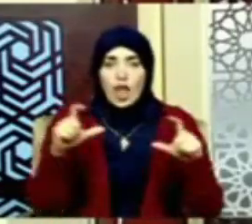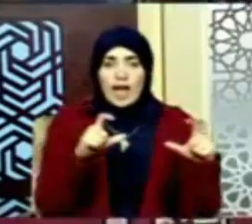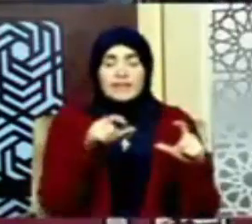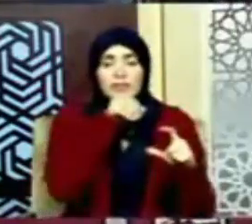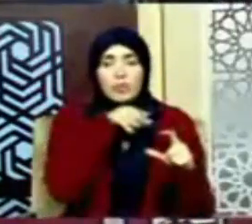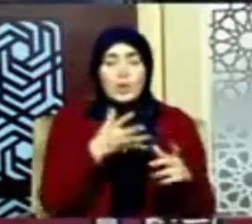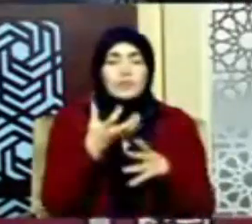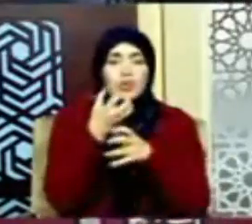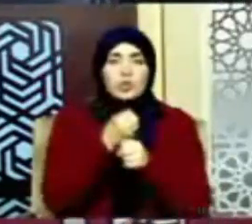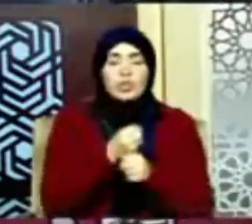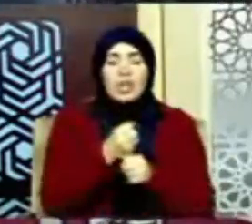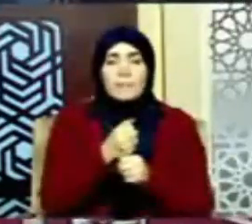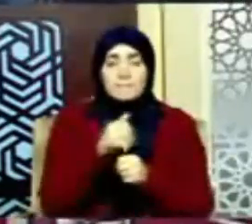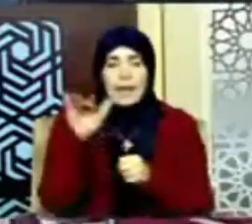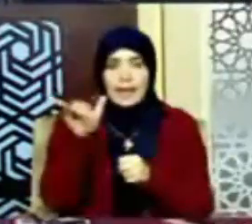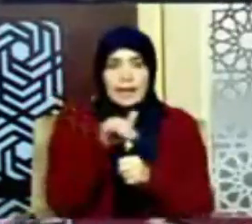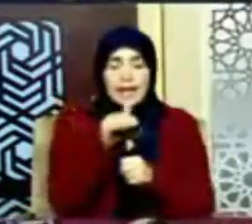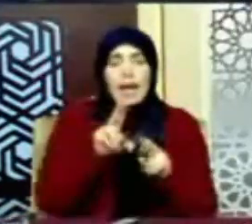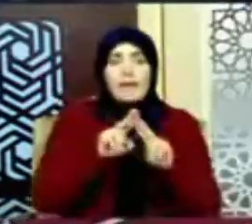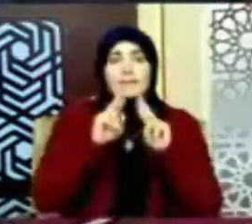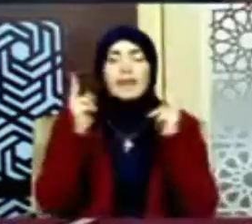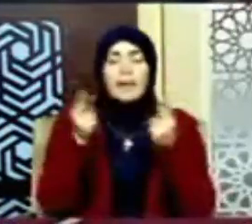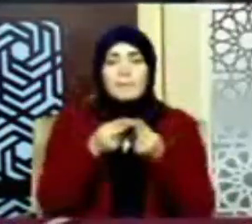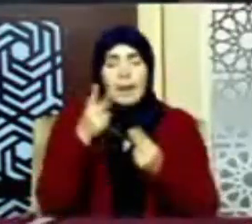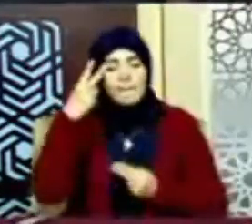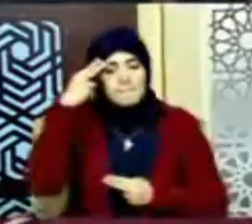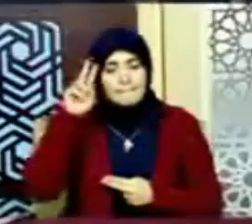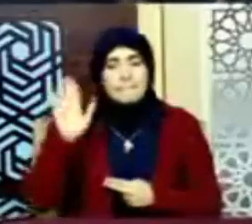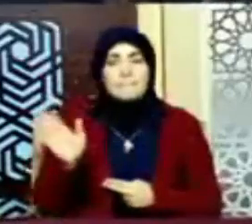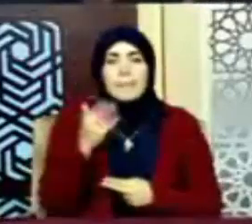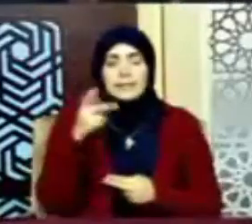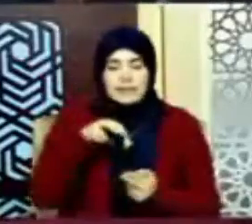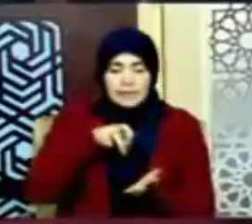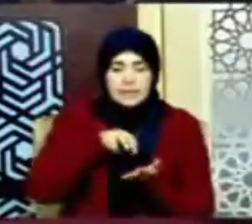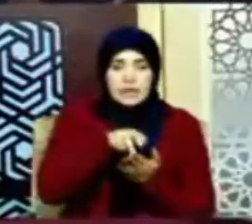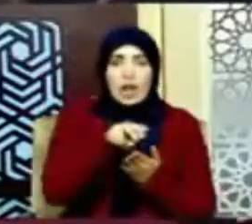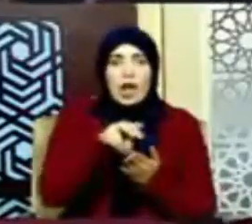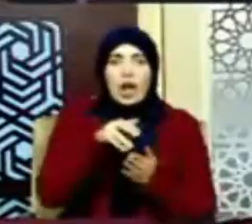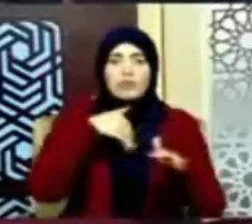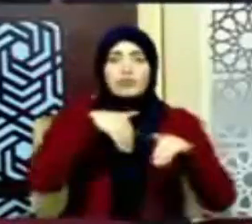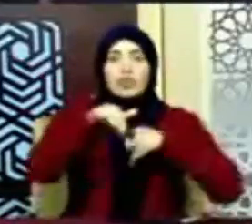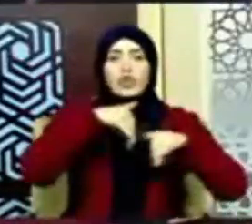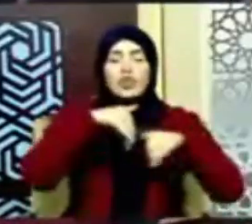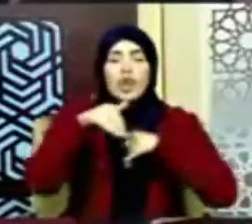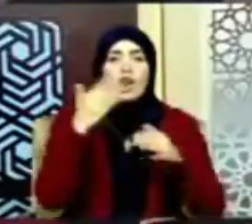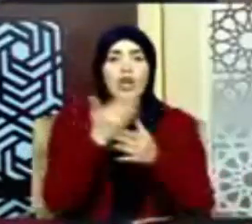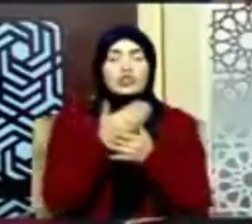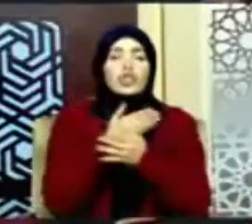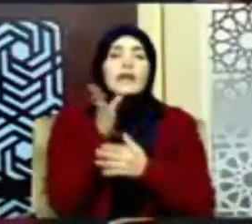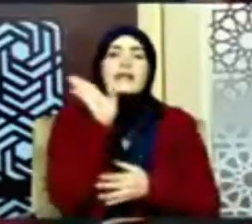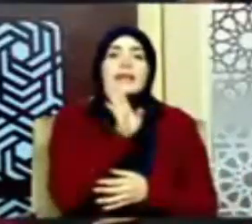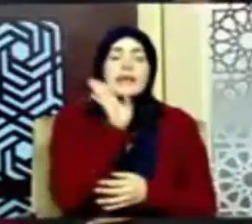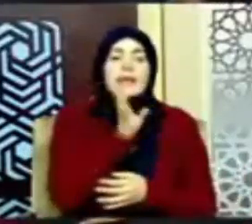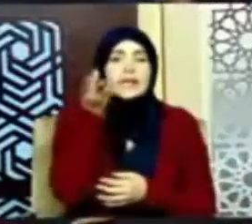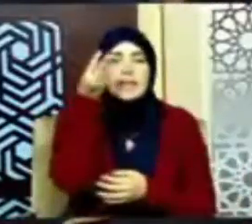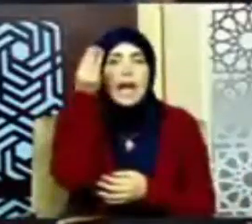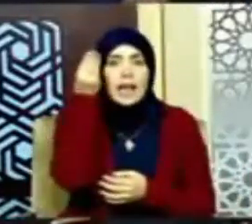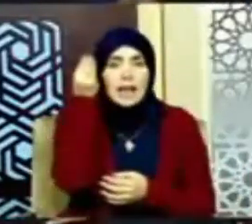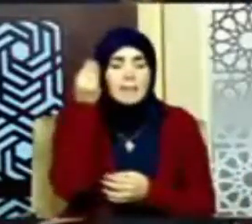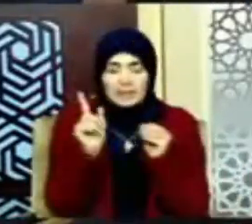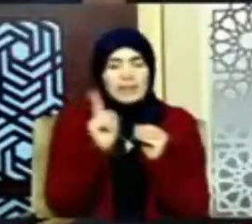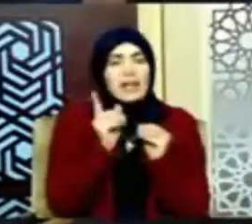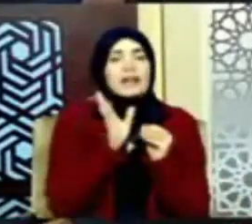عامة. من سلك طريقا يلتمس فيه علما، ونبينا صلى الله